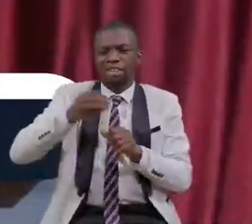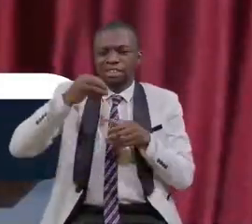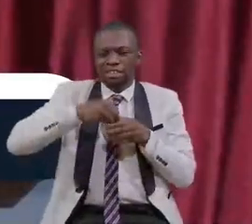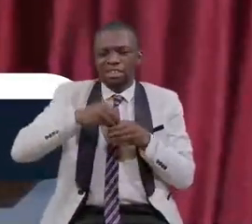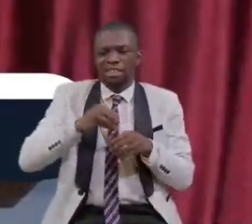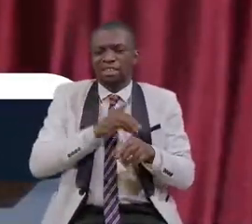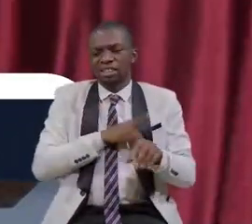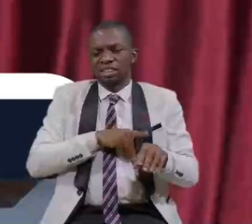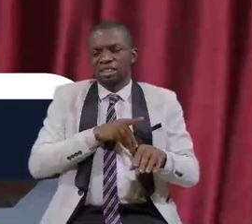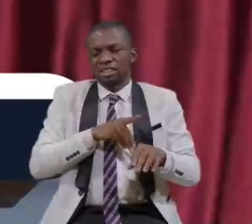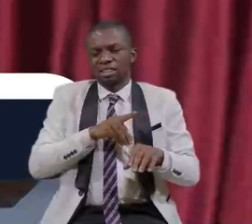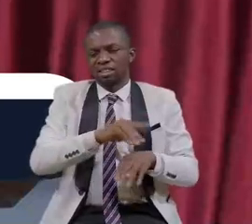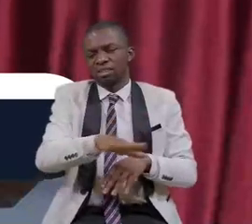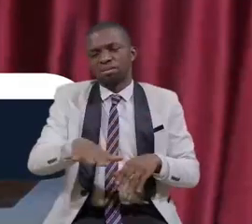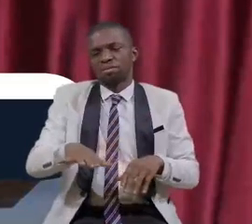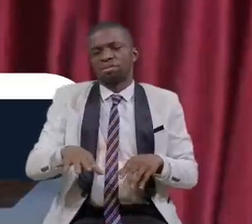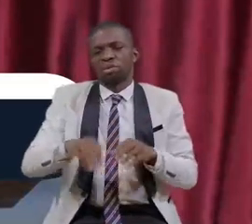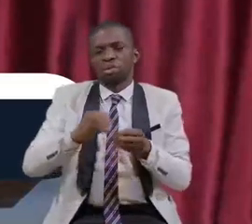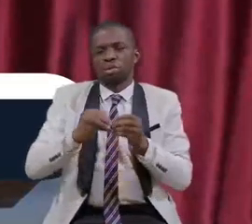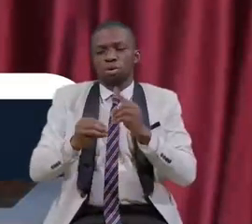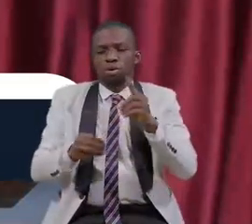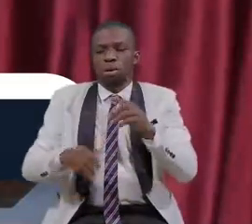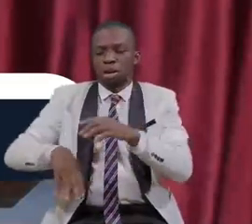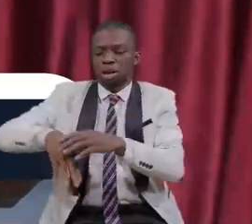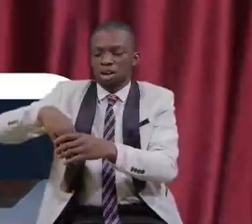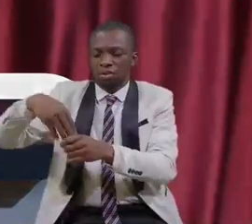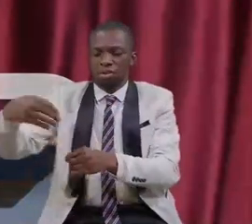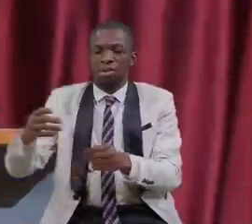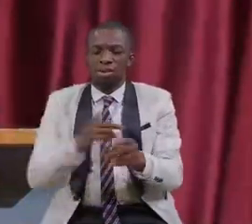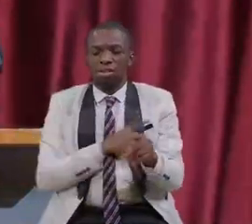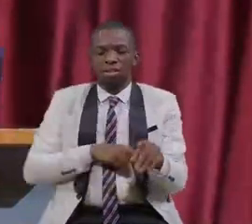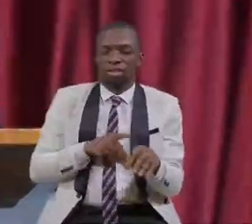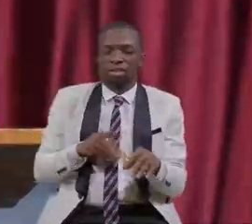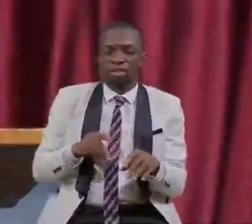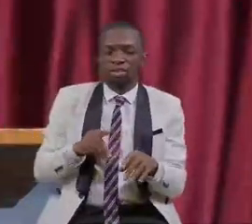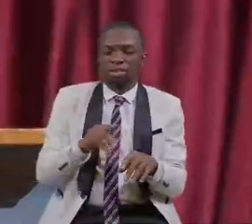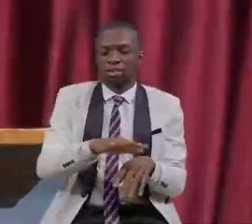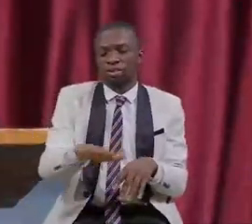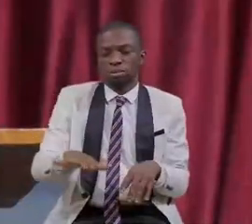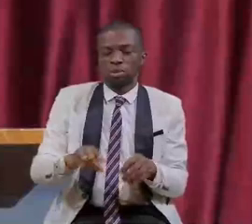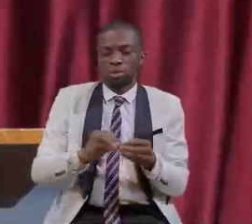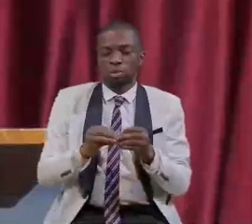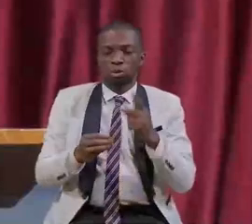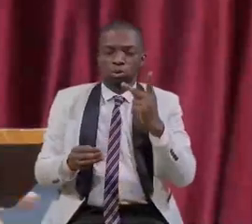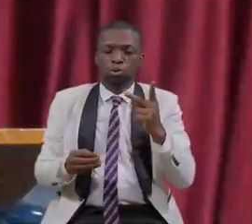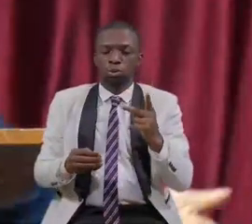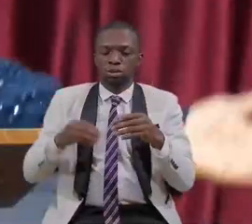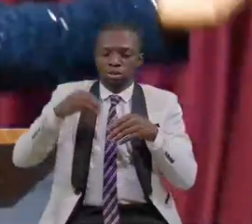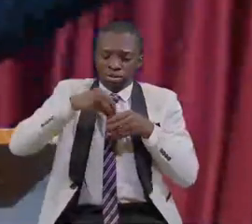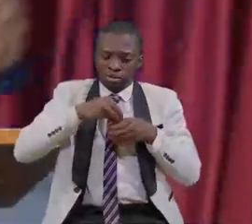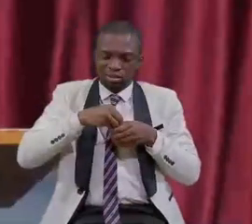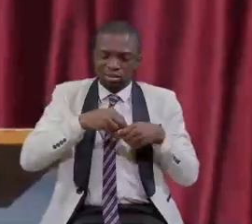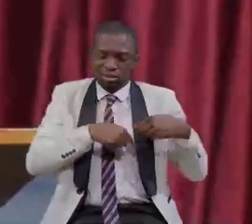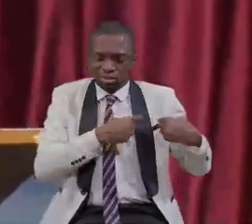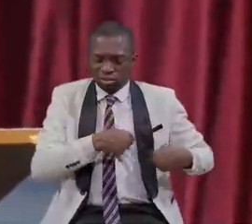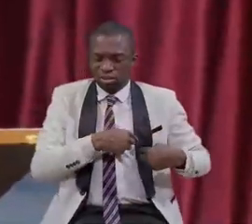numéro un, la poursuite, numéro un, le royaume est externe de le royaume interne. Trois,